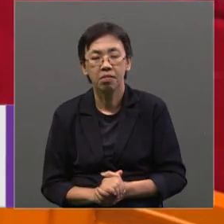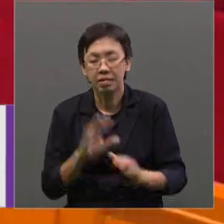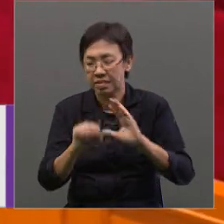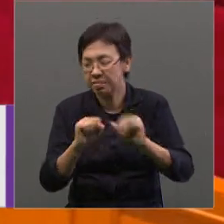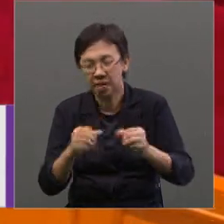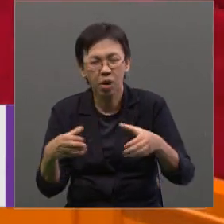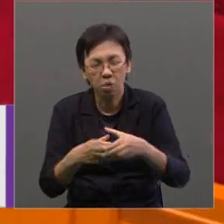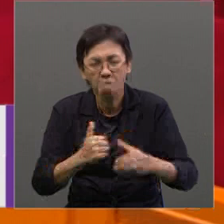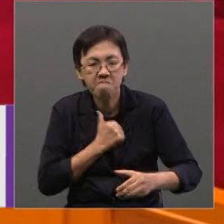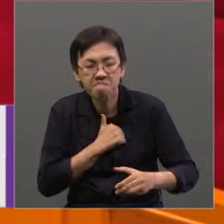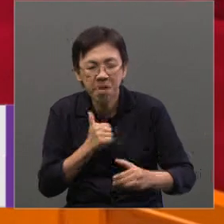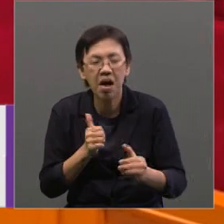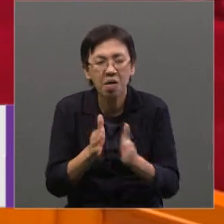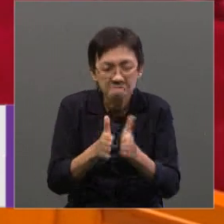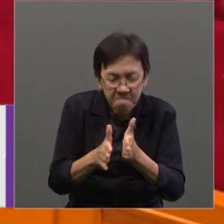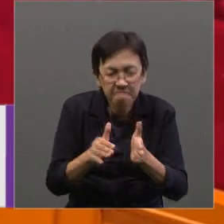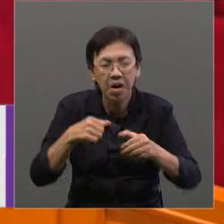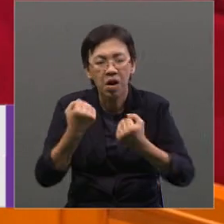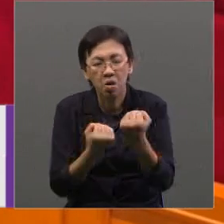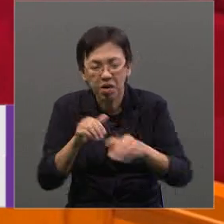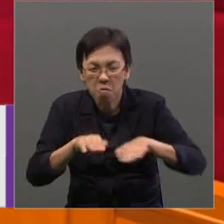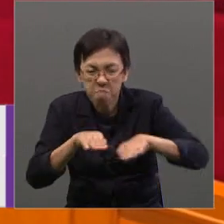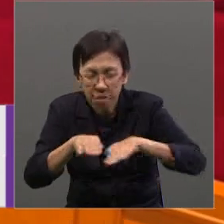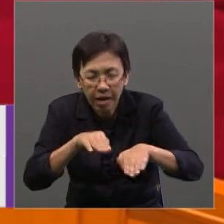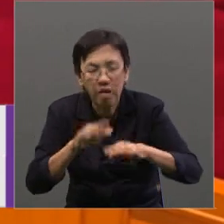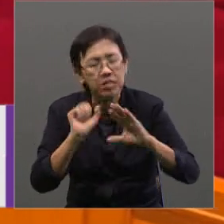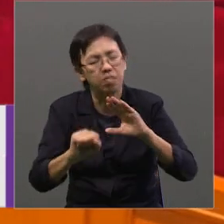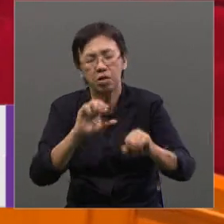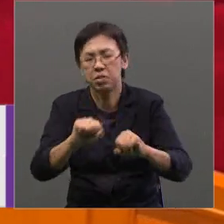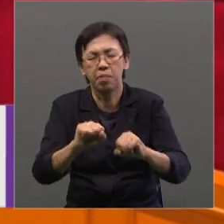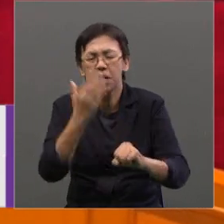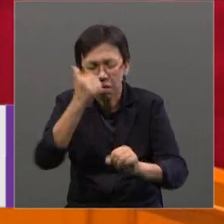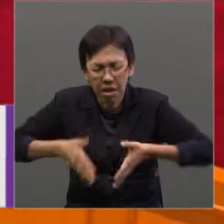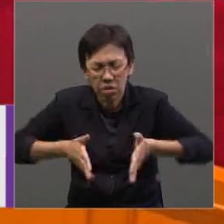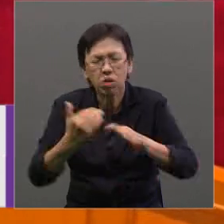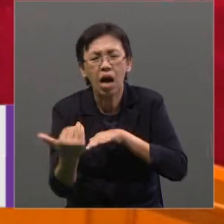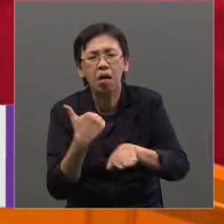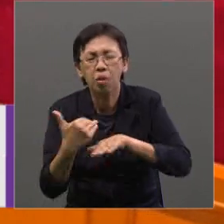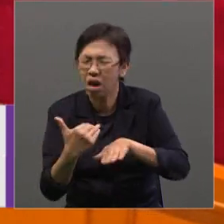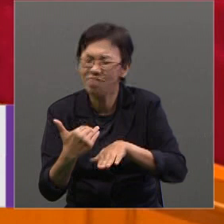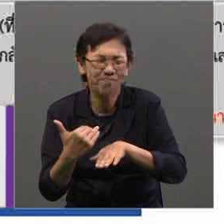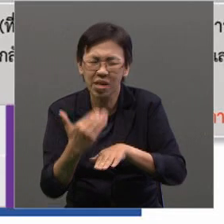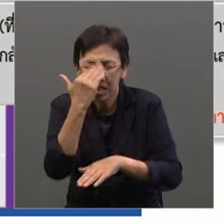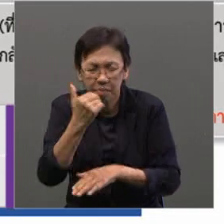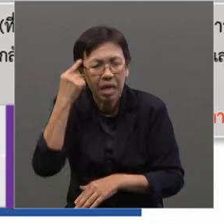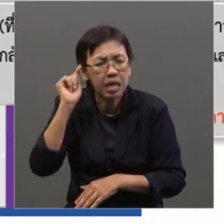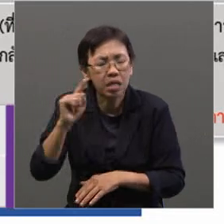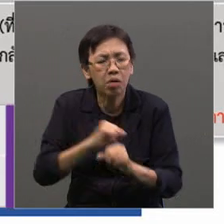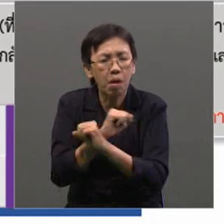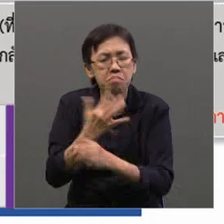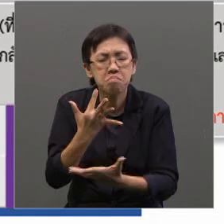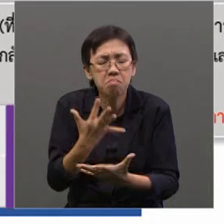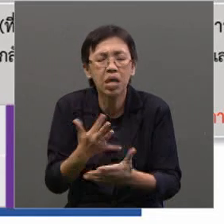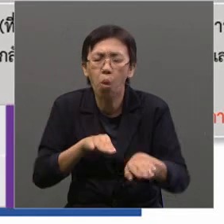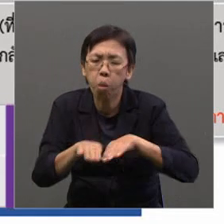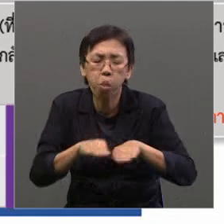ระดมกวาดล้างจับกุมและเพิ่มความเข้มในมาตรการป้องกันปราบปรามการแข่งรถในทางขับรถโดยไม่คำนึงถึงความปลอดภัยของผู้